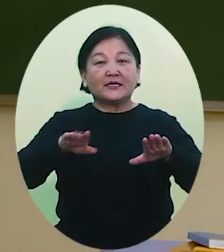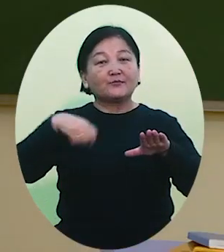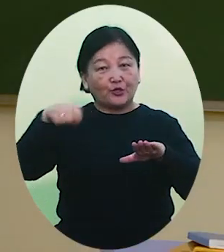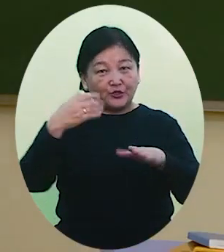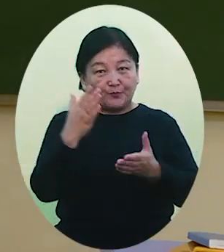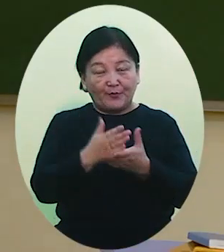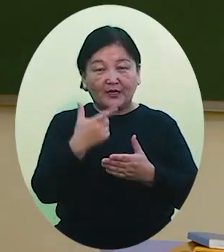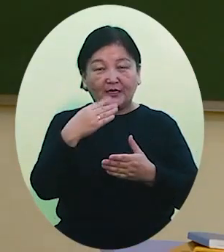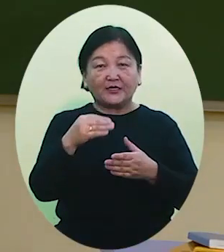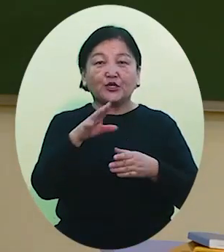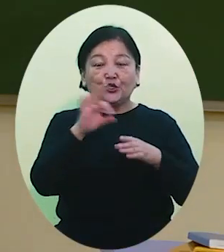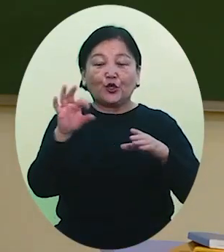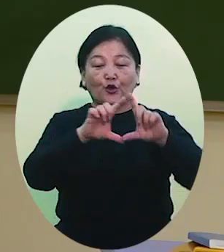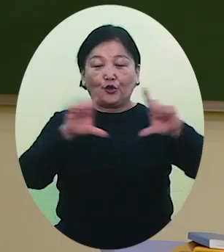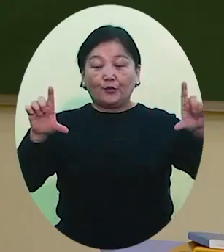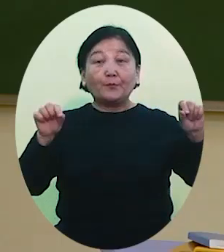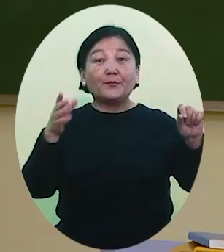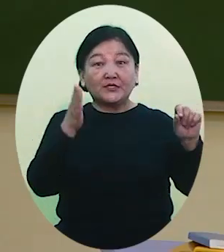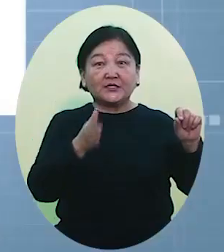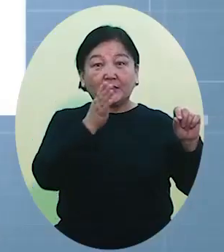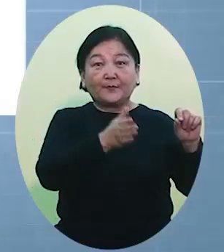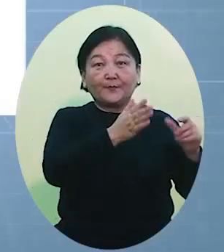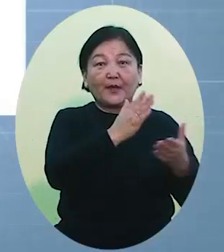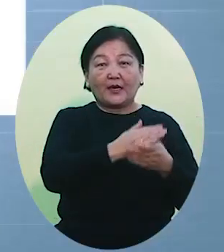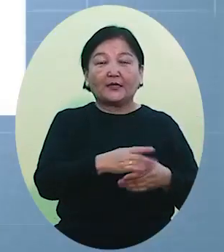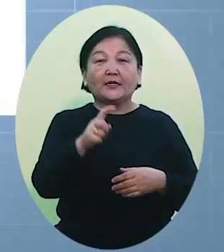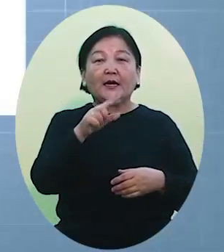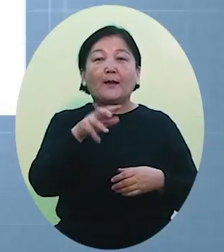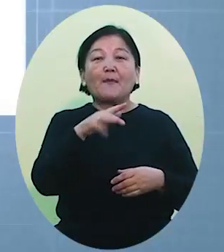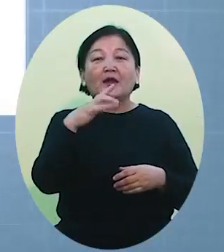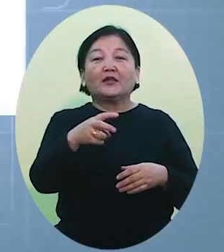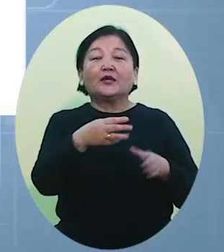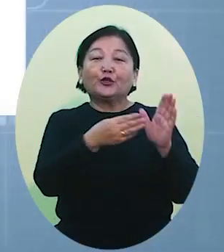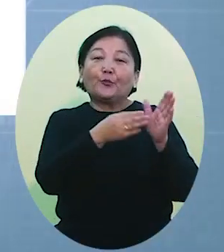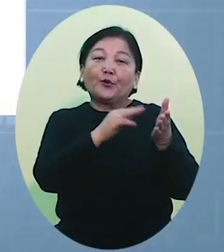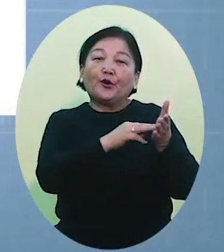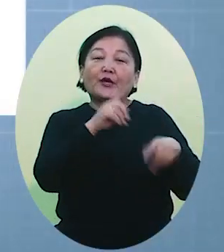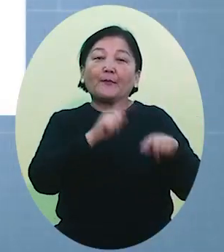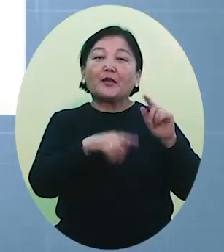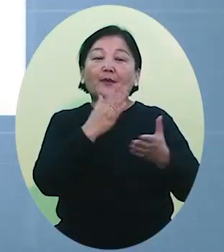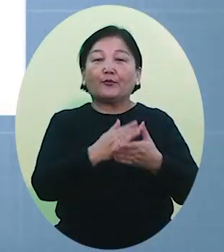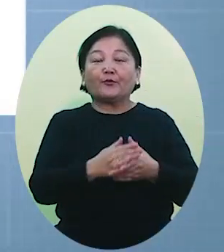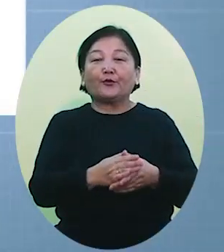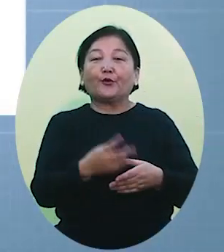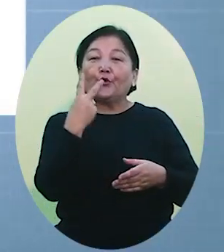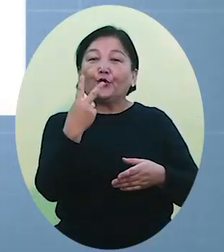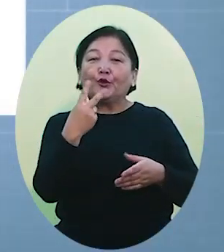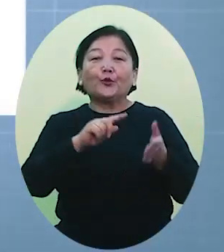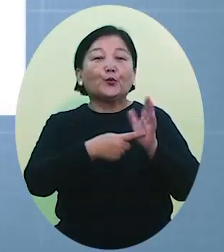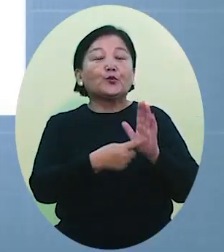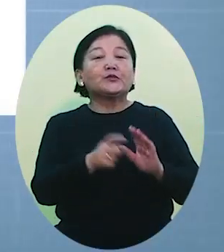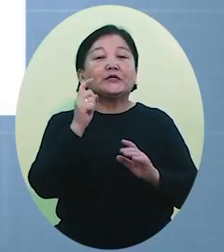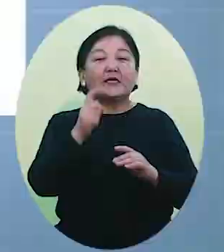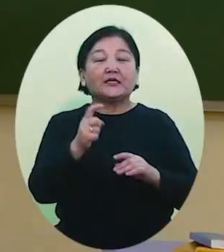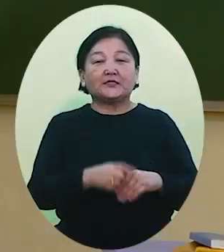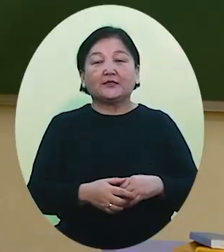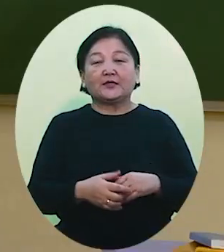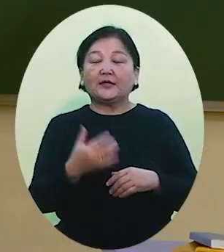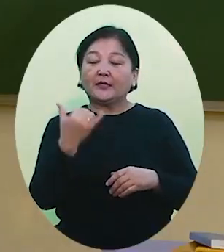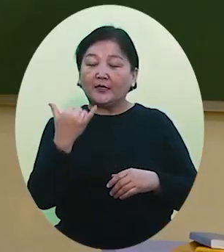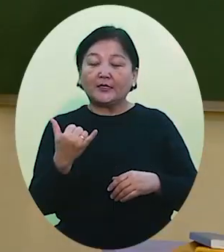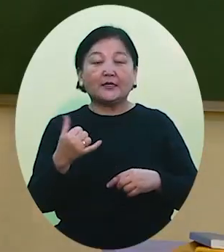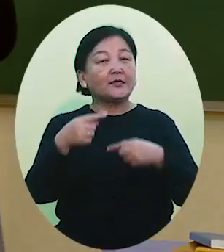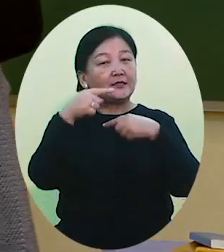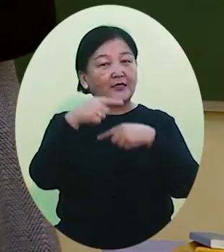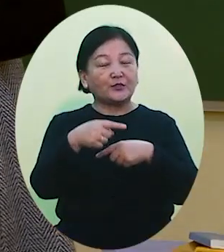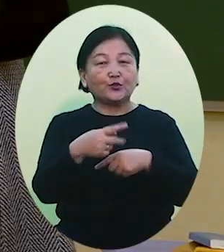хамаарлын томьёо гаргая. За хамаарлын томьёо нь бол 2-ийг үржих нь x. y-г тэнцүү 2x юм байна. Тэгвэл энэ